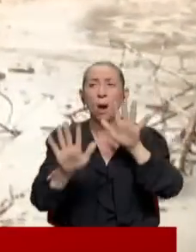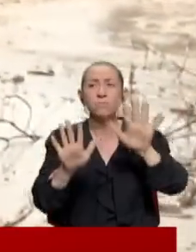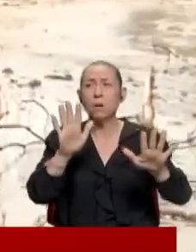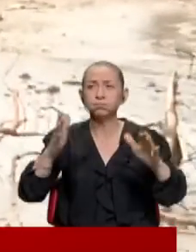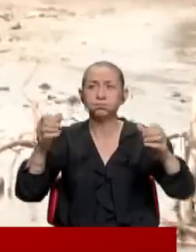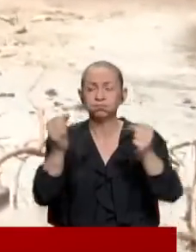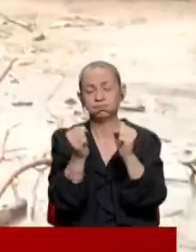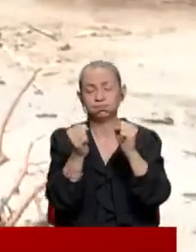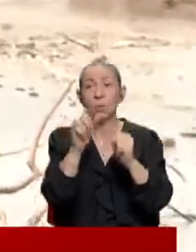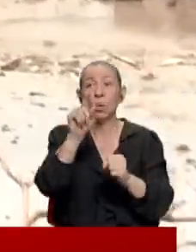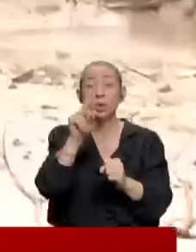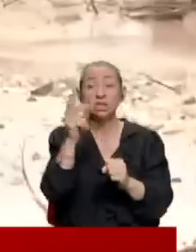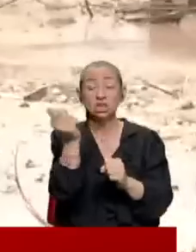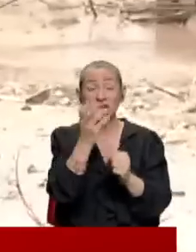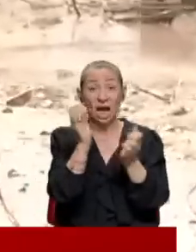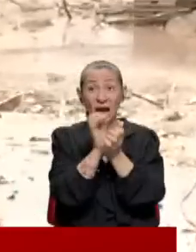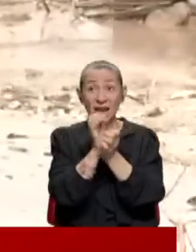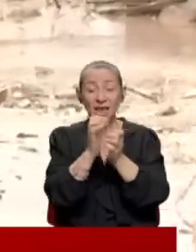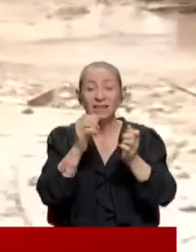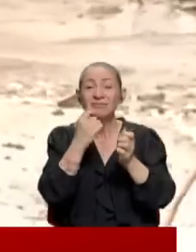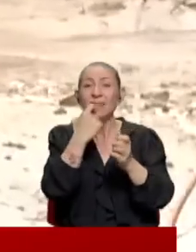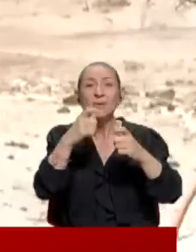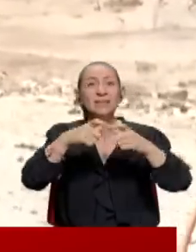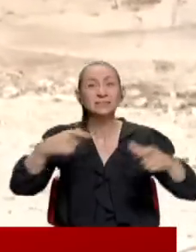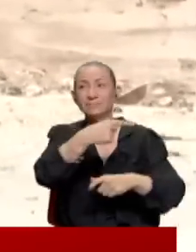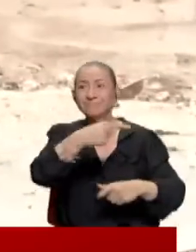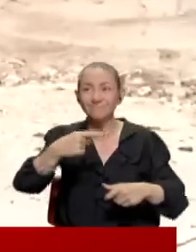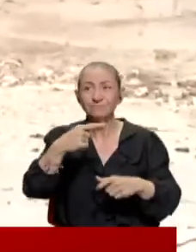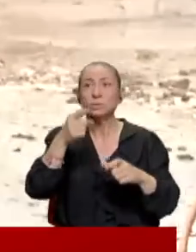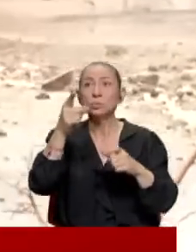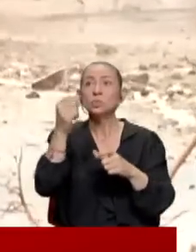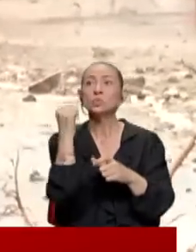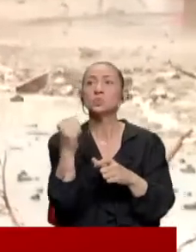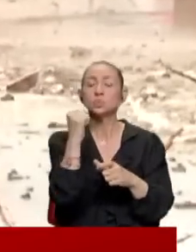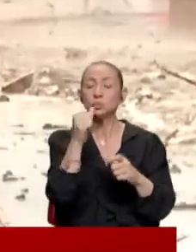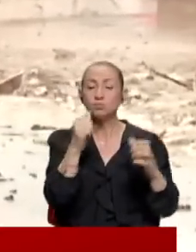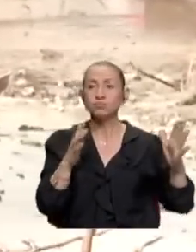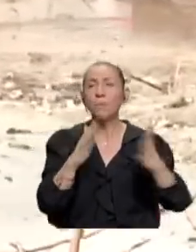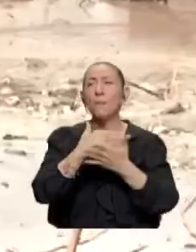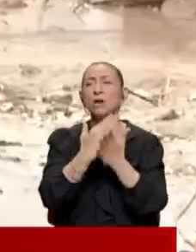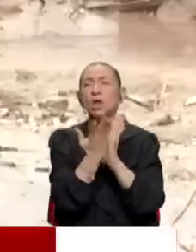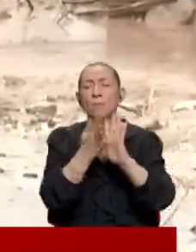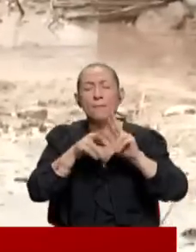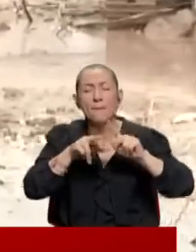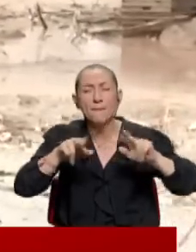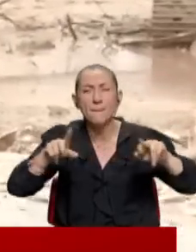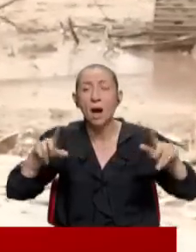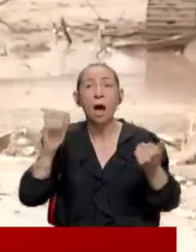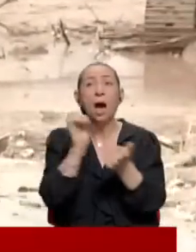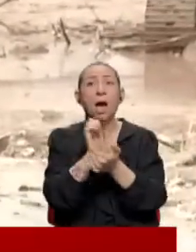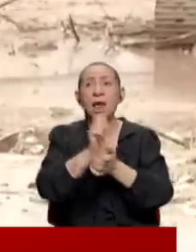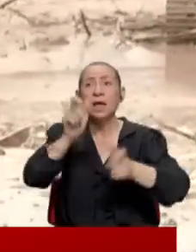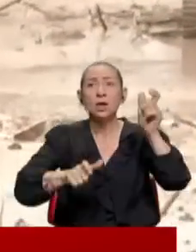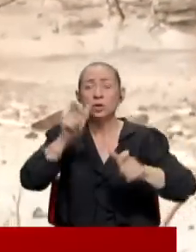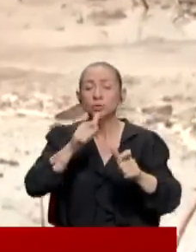kapattı. 12 kişilik ailenin kaldığı konteynerde işte bu güçlü suyla parçalandı, dağıldı. Aile